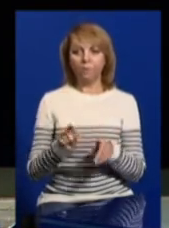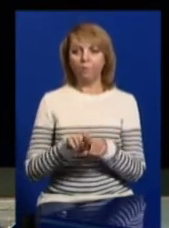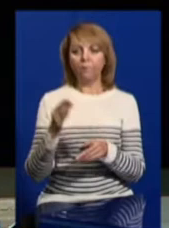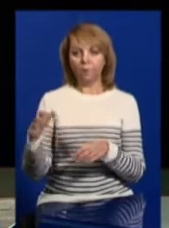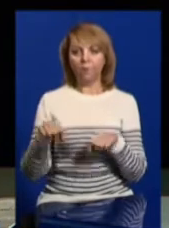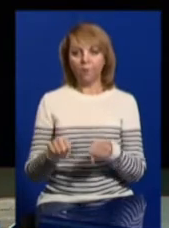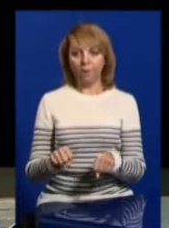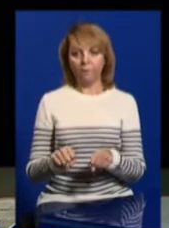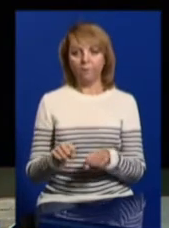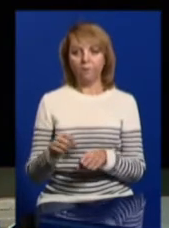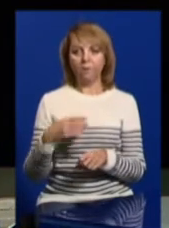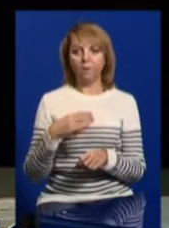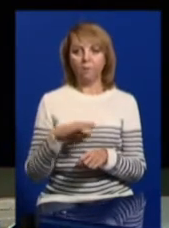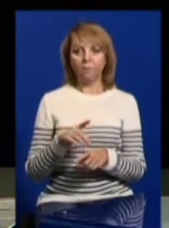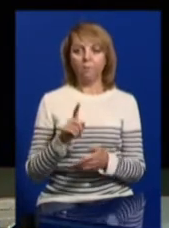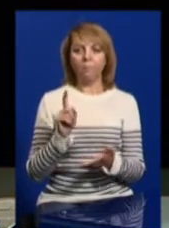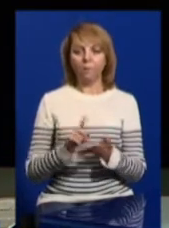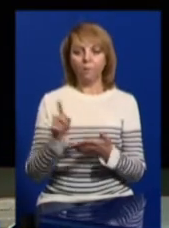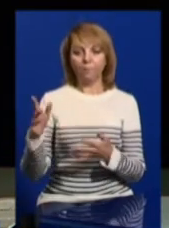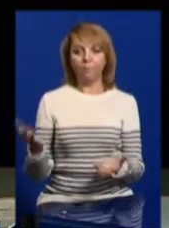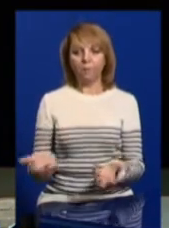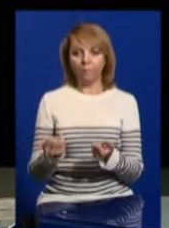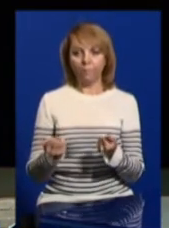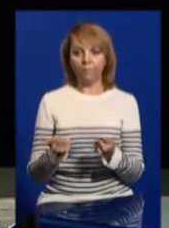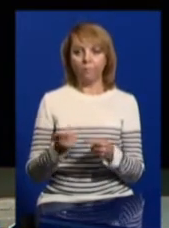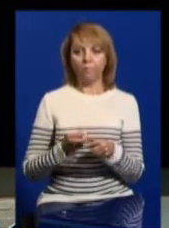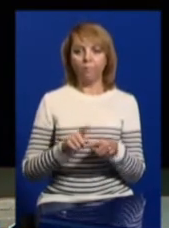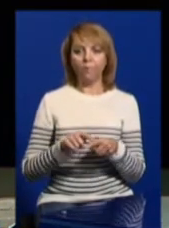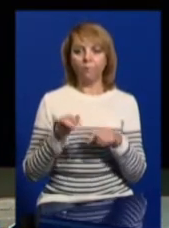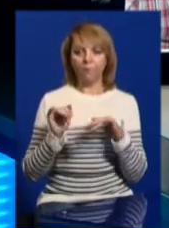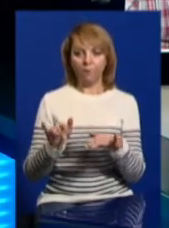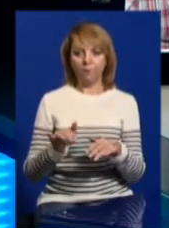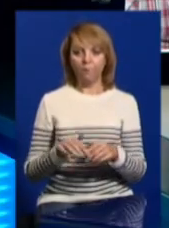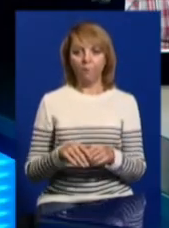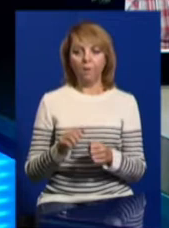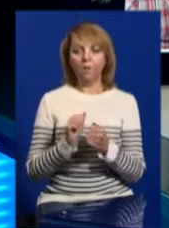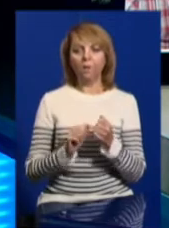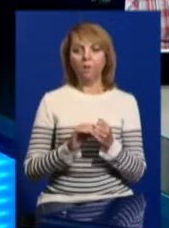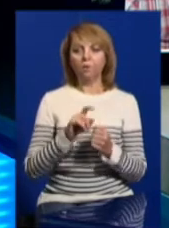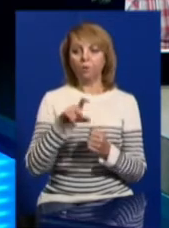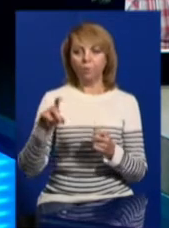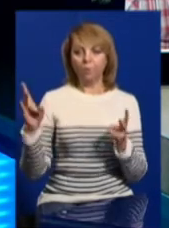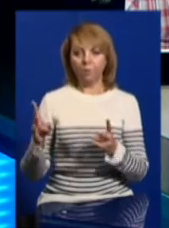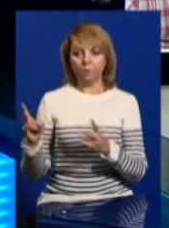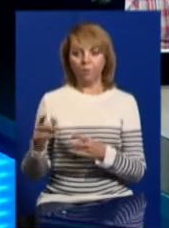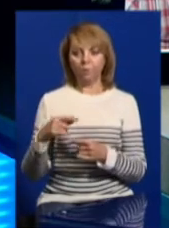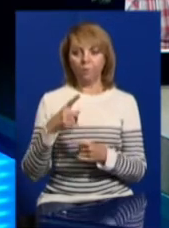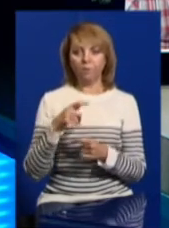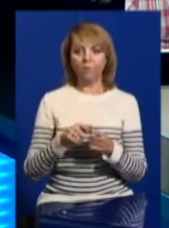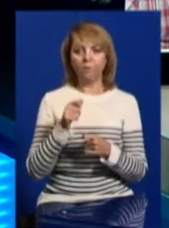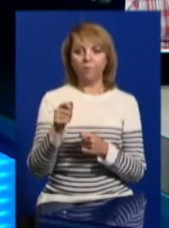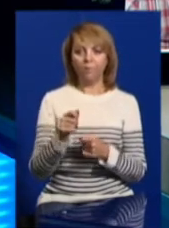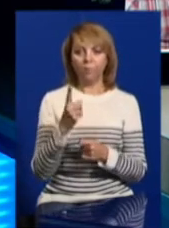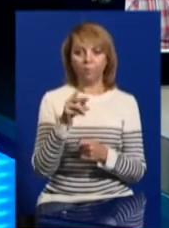ваше право, і ми маємо їх підтримувати в кримінальному провадженні. Кожен з потерпілих заявив